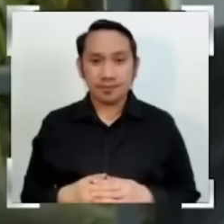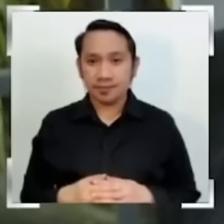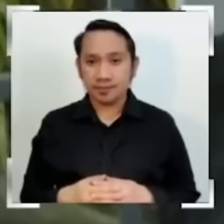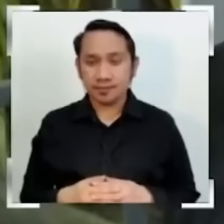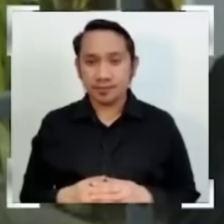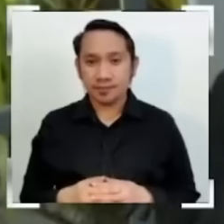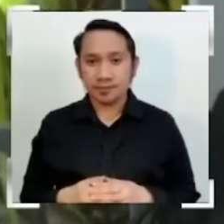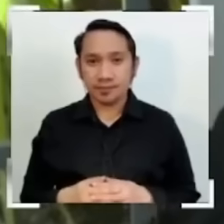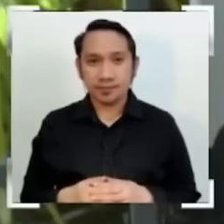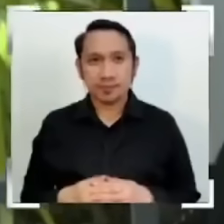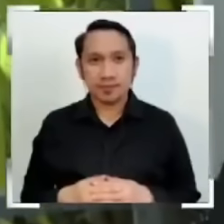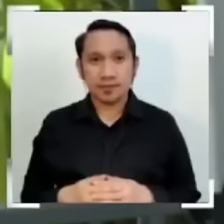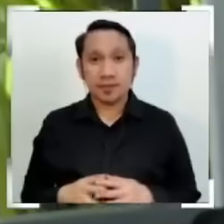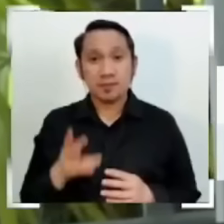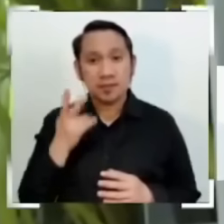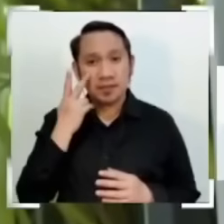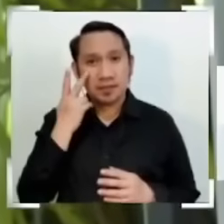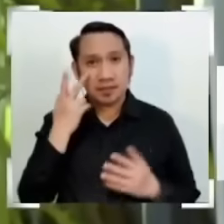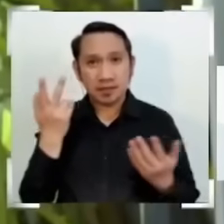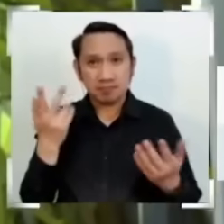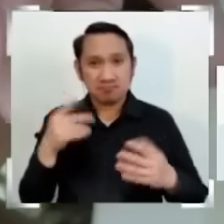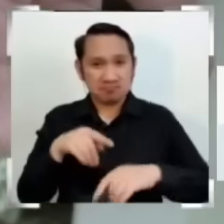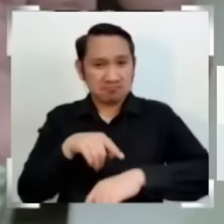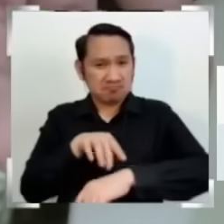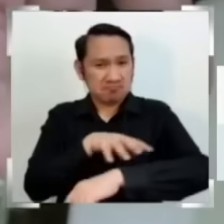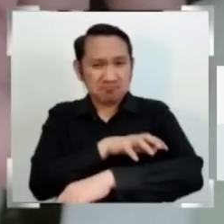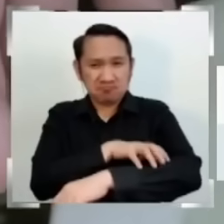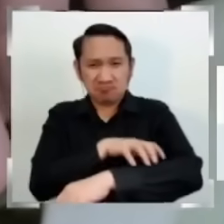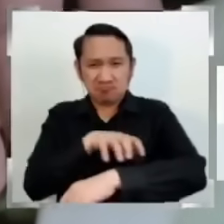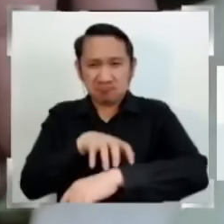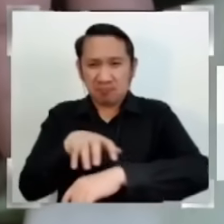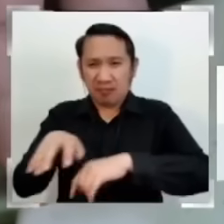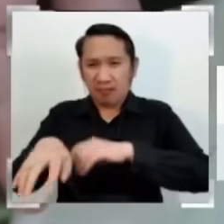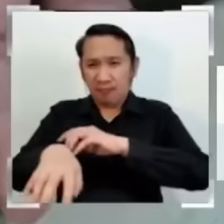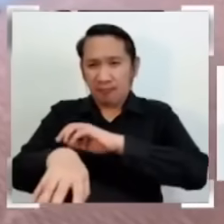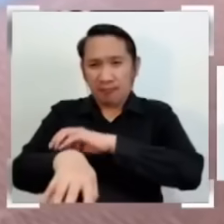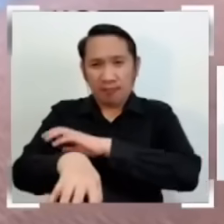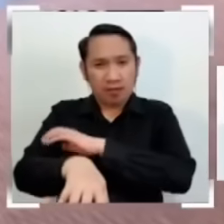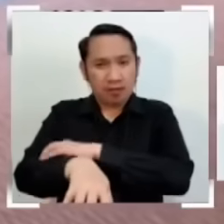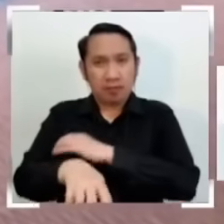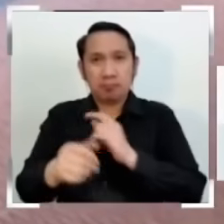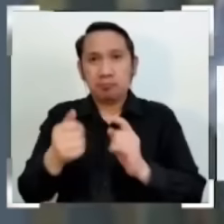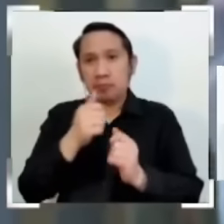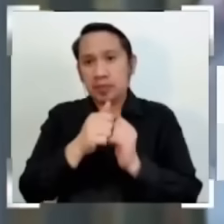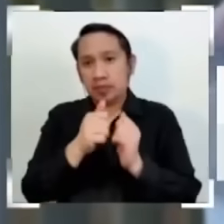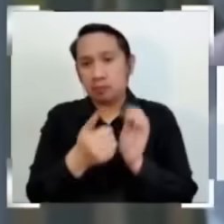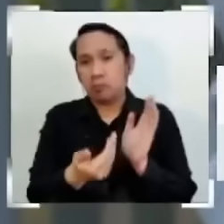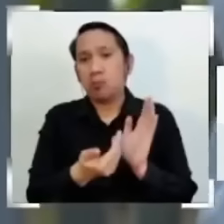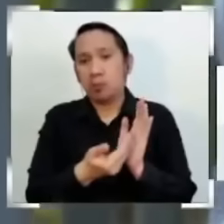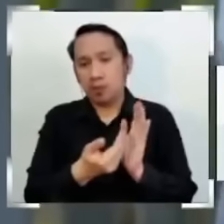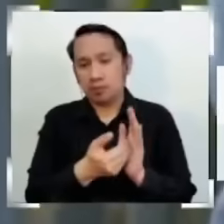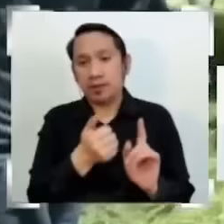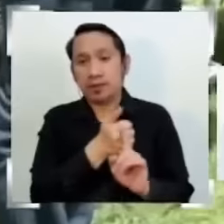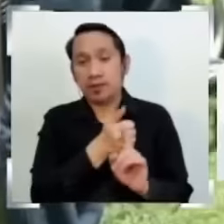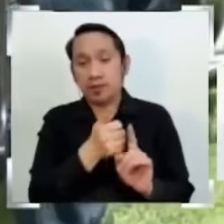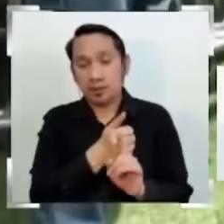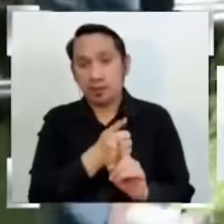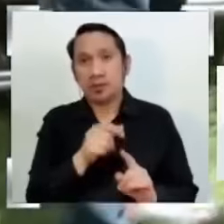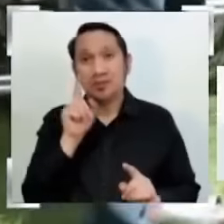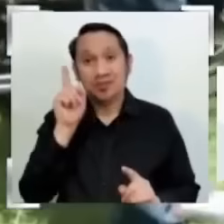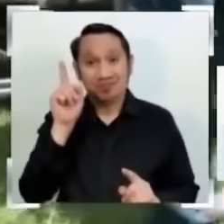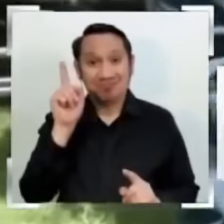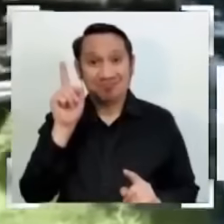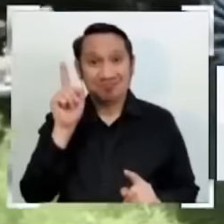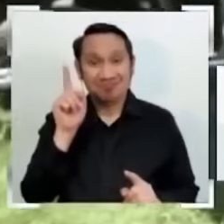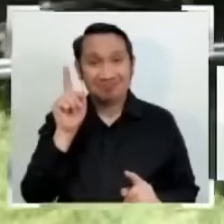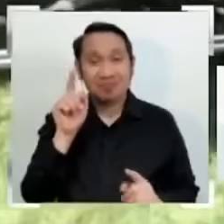Bakas ang mga peklat sa iba't ibang bahagi ng katawan ng 44 na taong gulang na si LB Vergara. Kailangan na